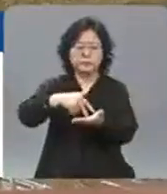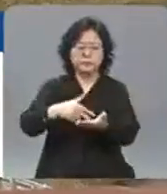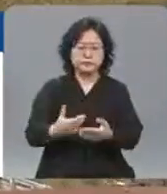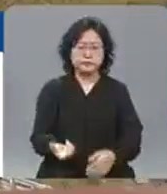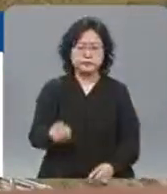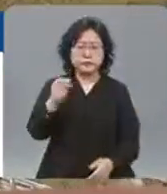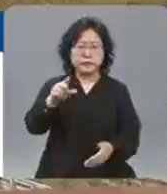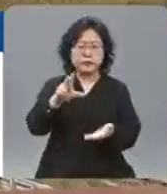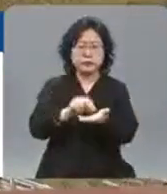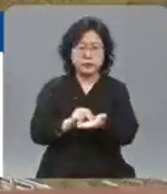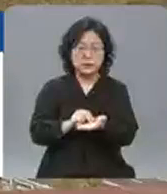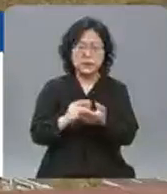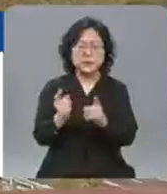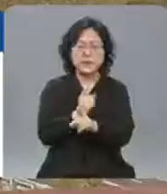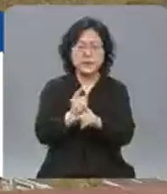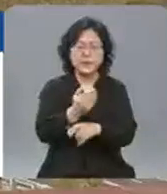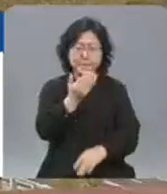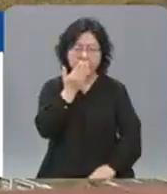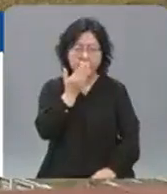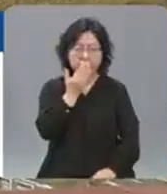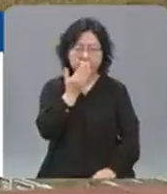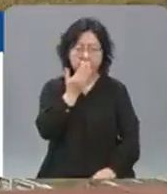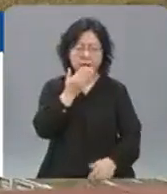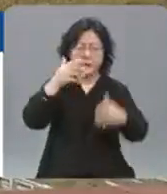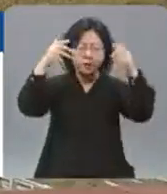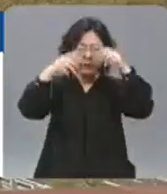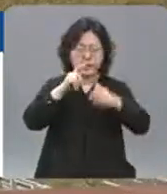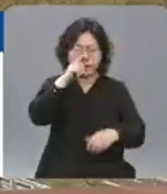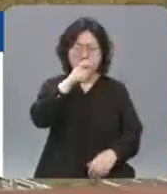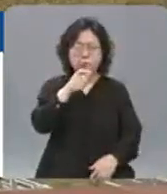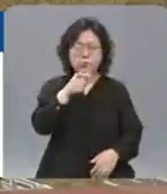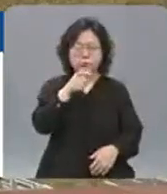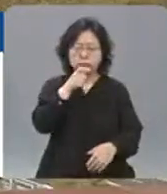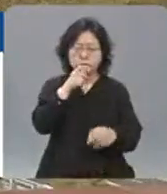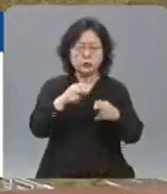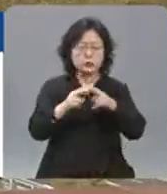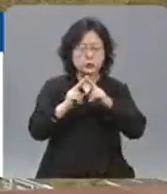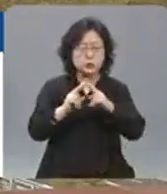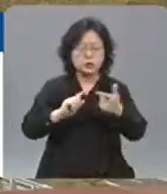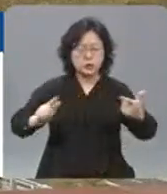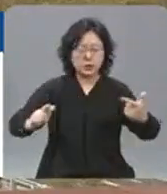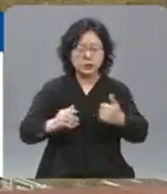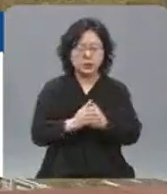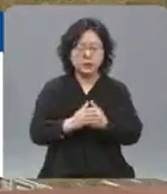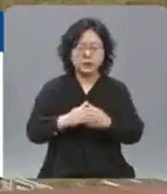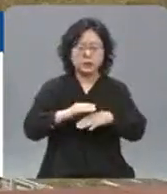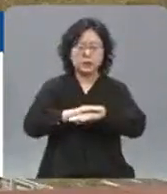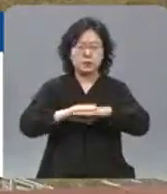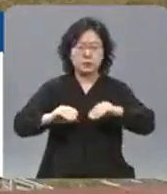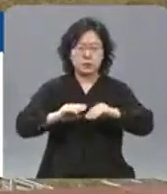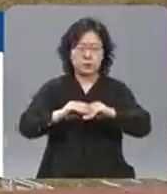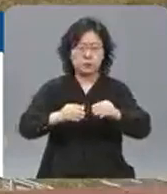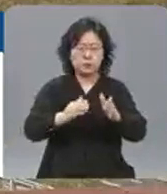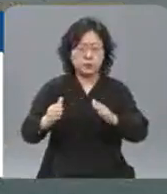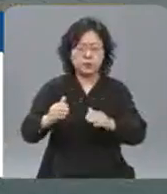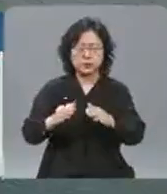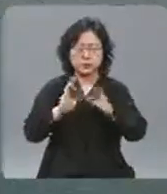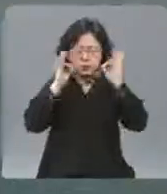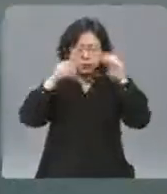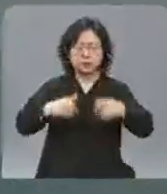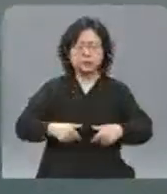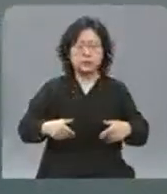빨리 이런 문제를 개선할 수 있도록 비점 오염 시설, 초기 우수 시설 이런 것들이 갖춰지도록 노력이 필요하지 않냐는 생각이